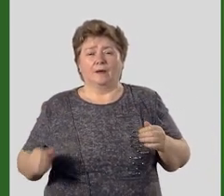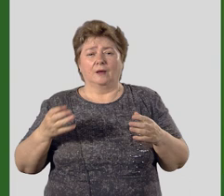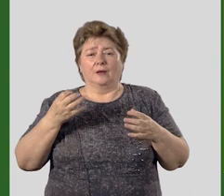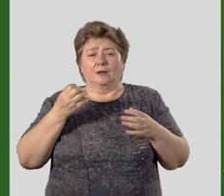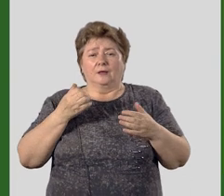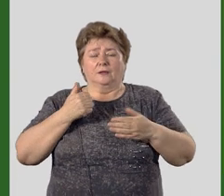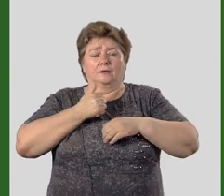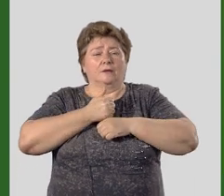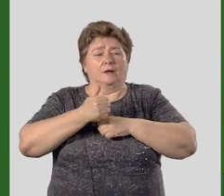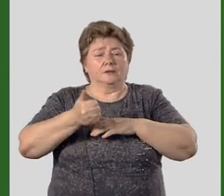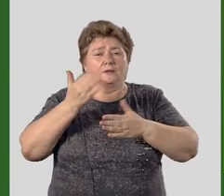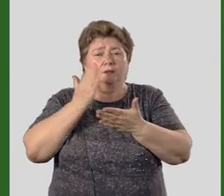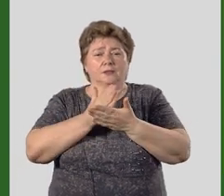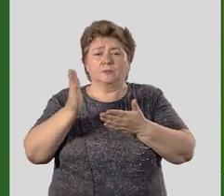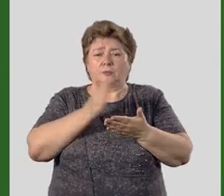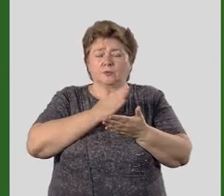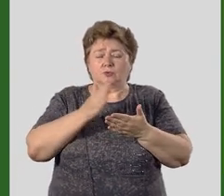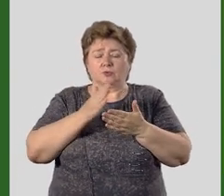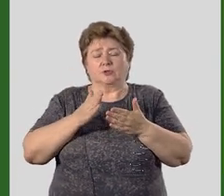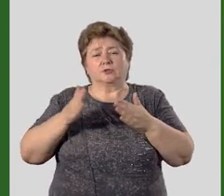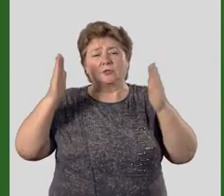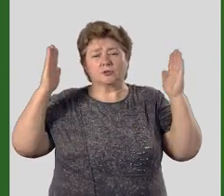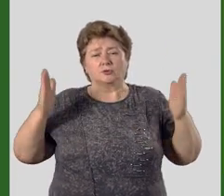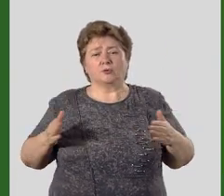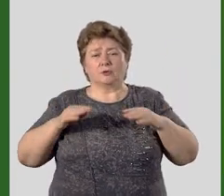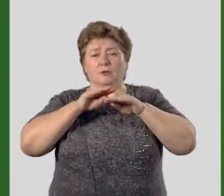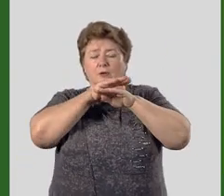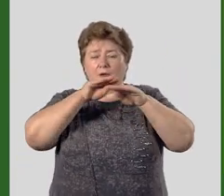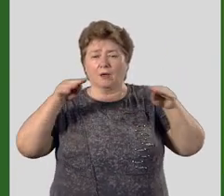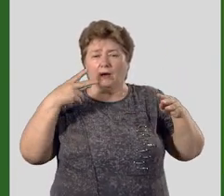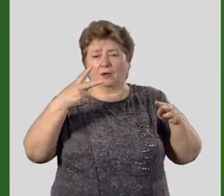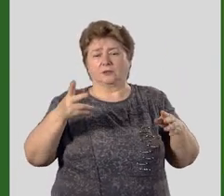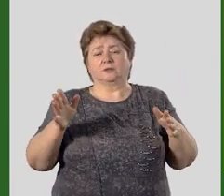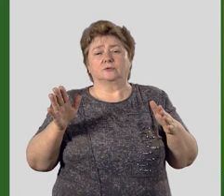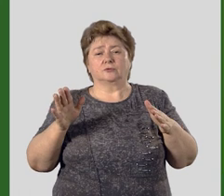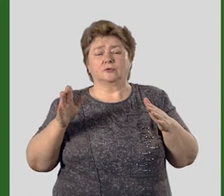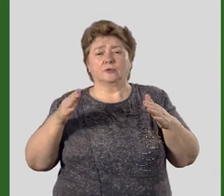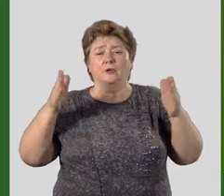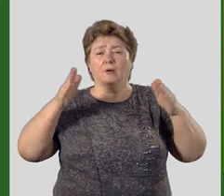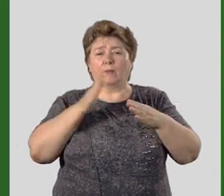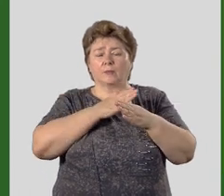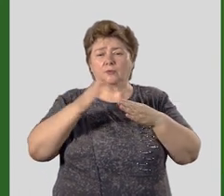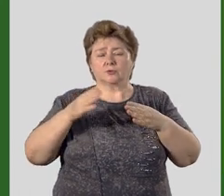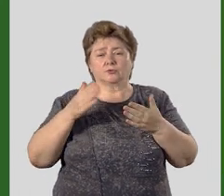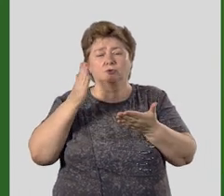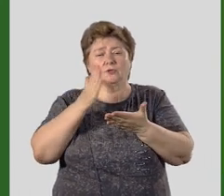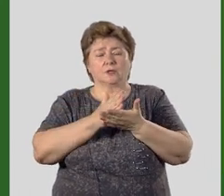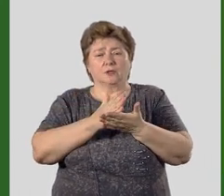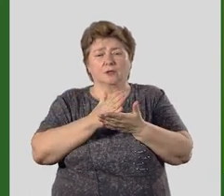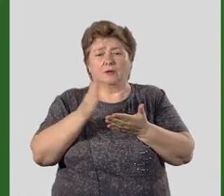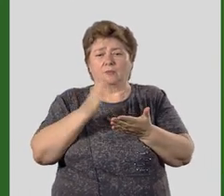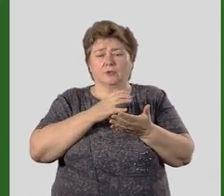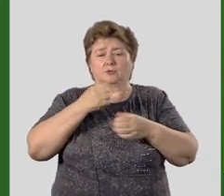Кроме основных, есть промежуточные стороны горизонта. Промежуточные стороны горизонта находятся